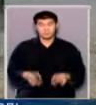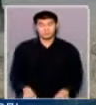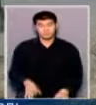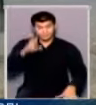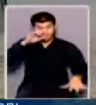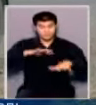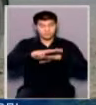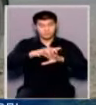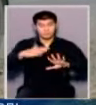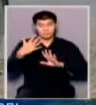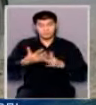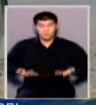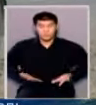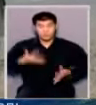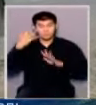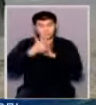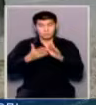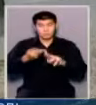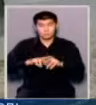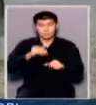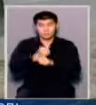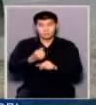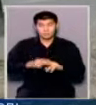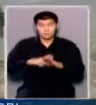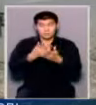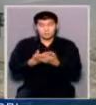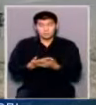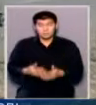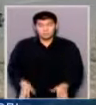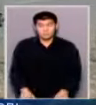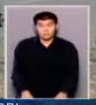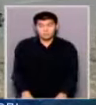елдің жағдайын түсініп жастарымыз бар, шаруашылықтар бар.